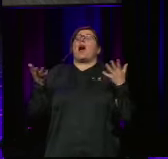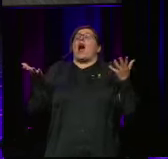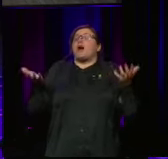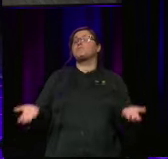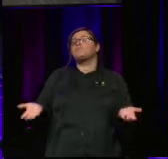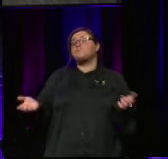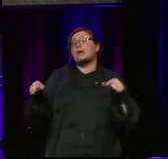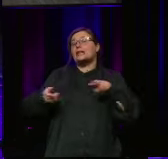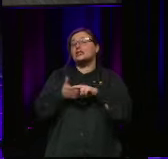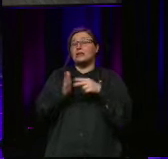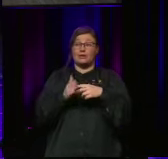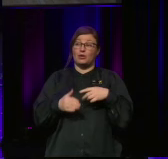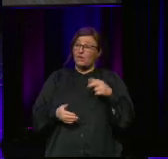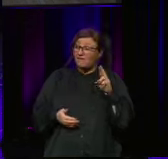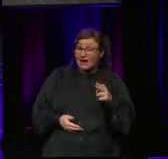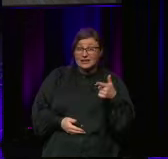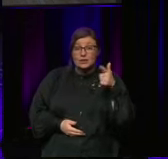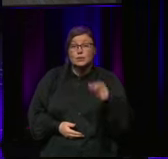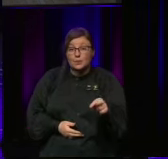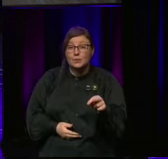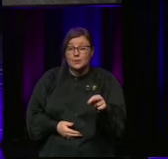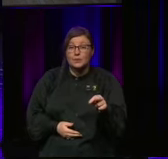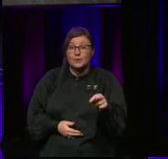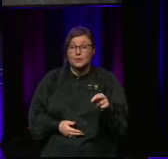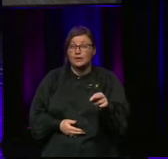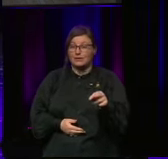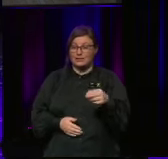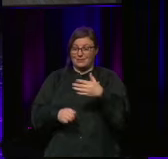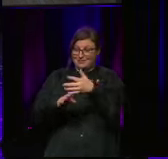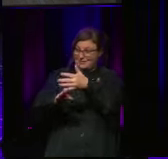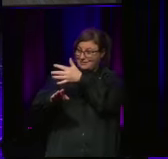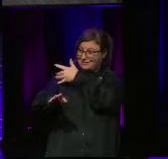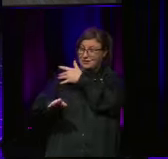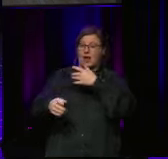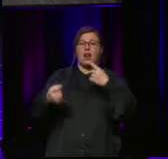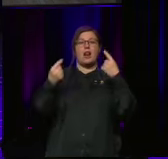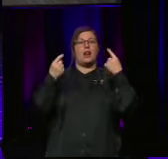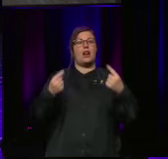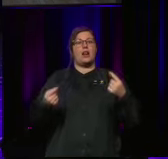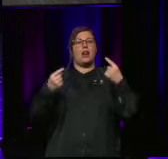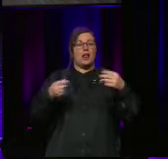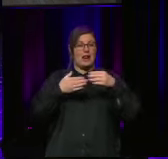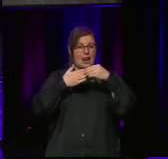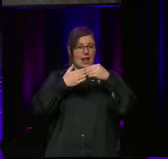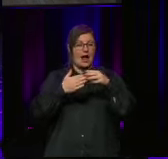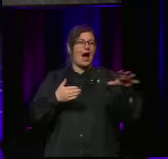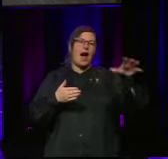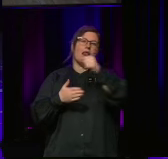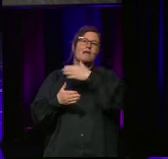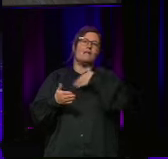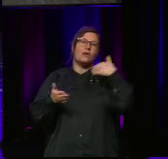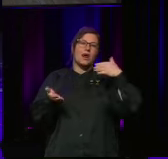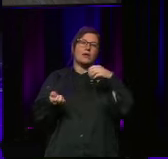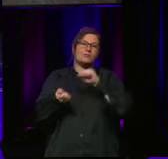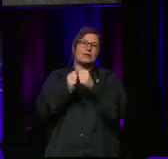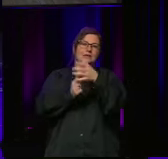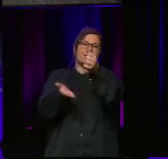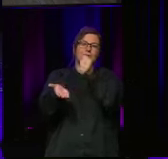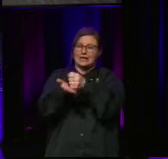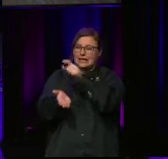tur, skulle jag vilja säga, att vi har haft så fantastiska ledare för alla våra politiska partier hittills som